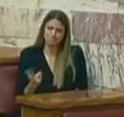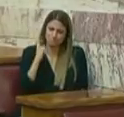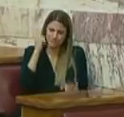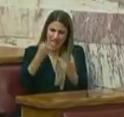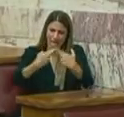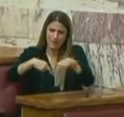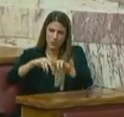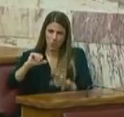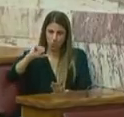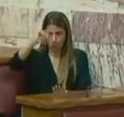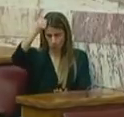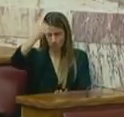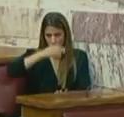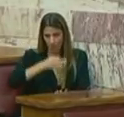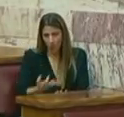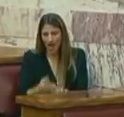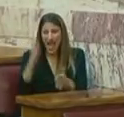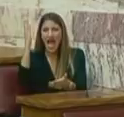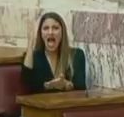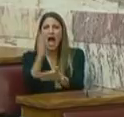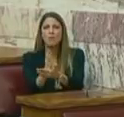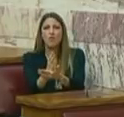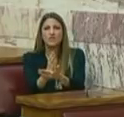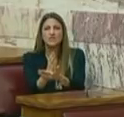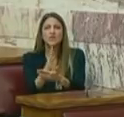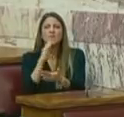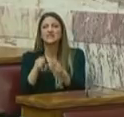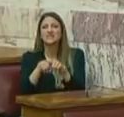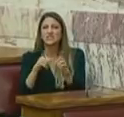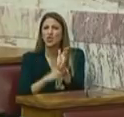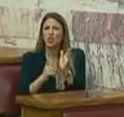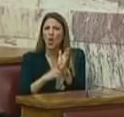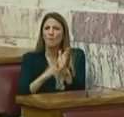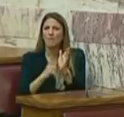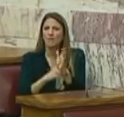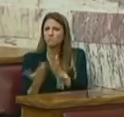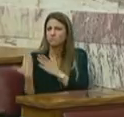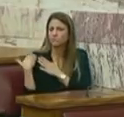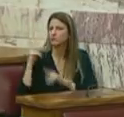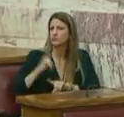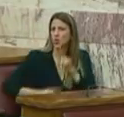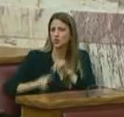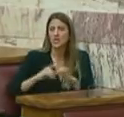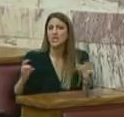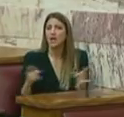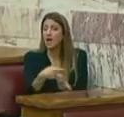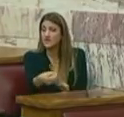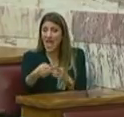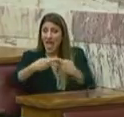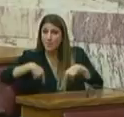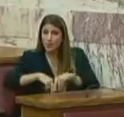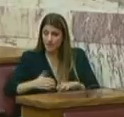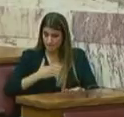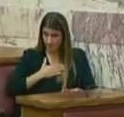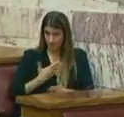και κύριο λόγο αποφάσισε για το νομικό ζήτημα της αρμοδιότητας, εάν θα εξετάσει η ίδια την